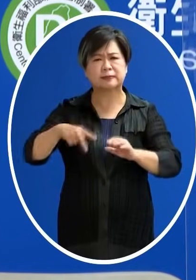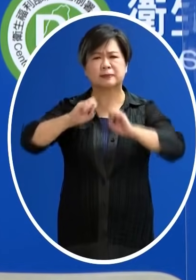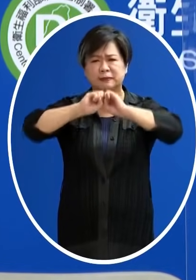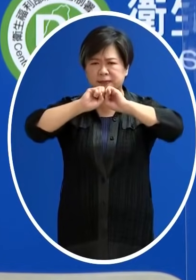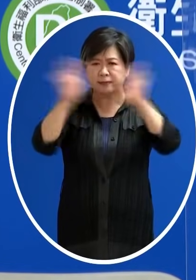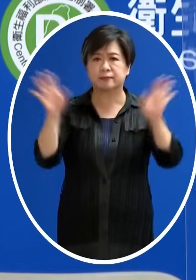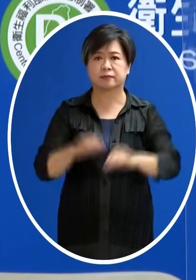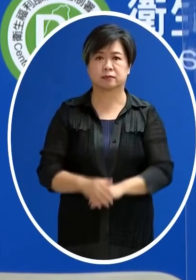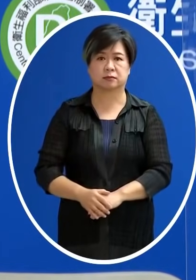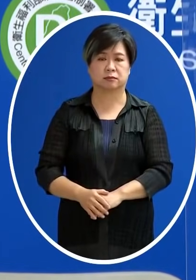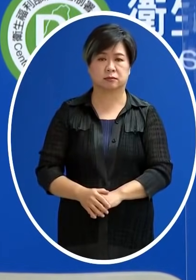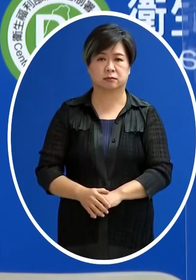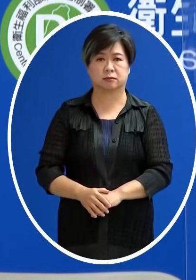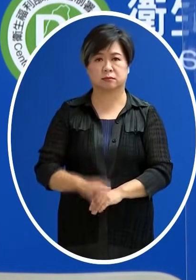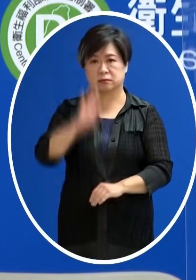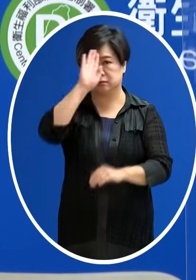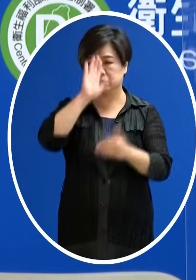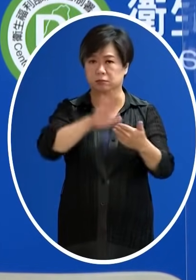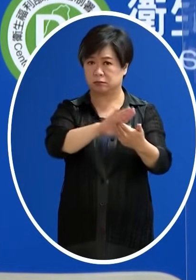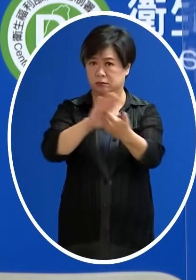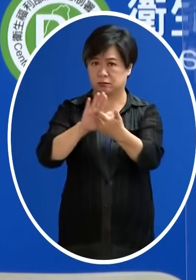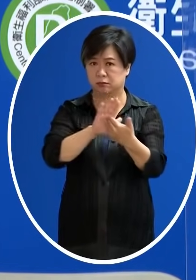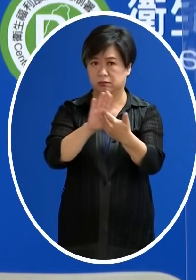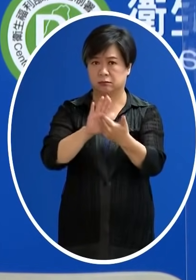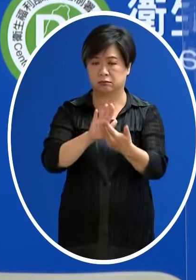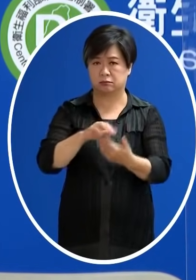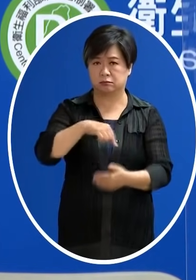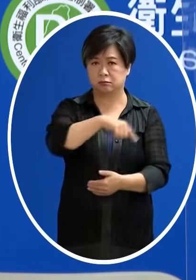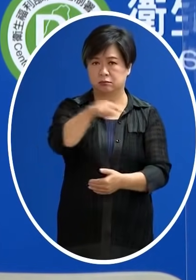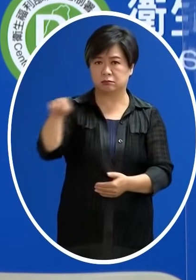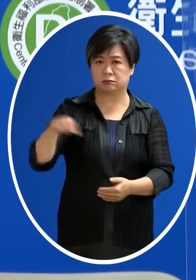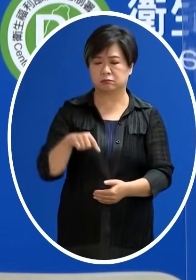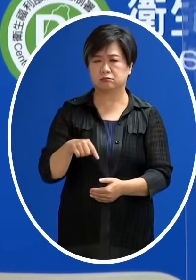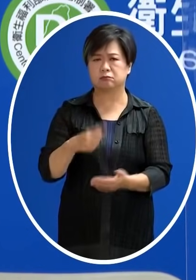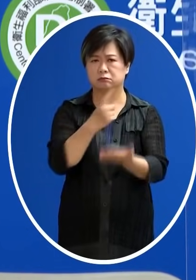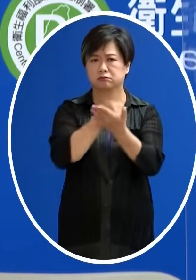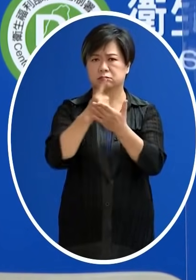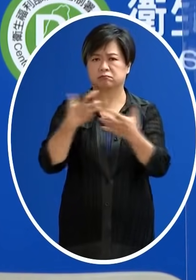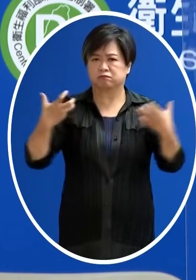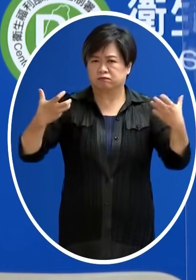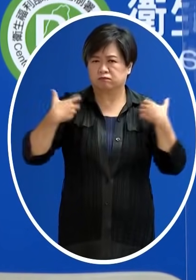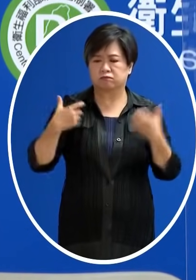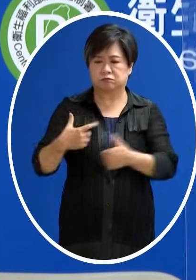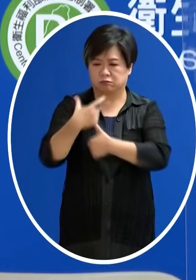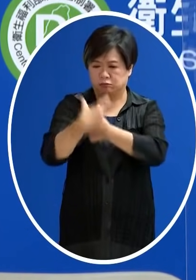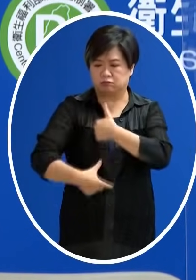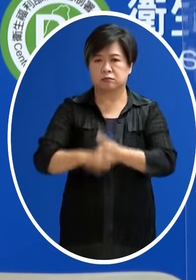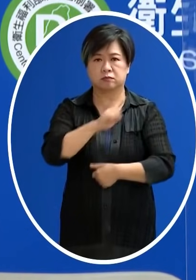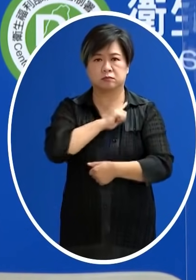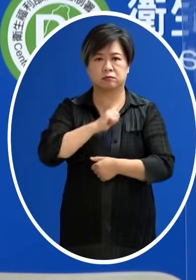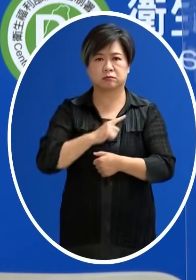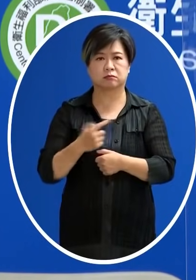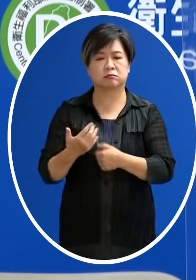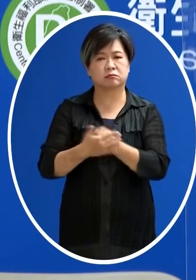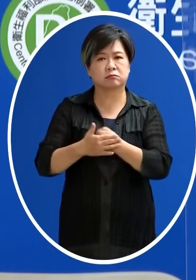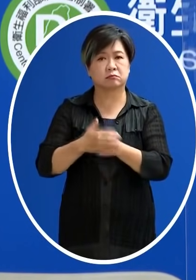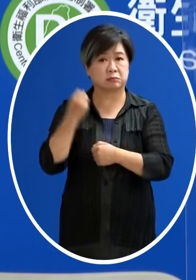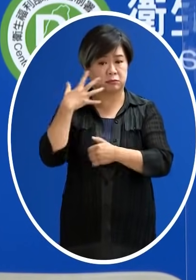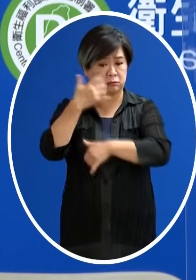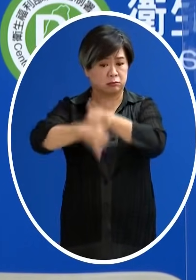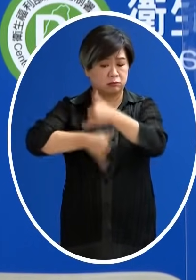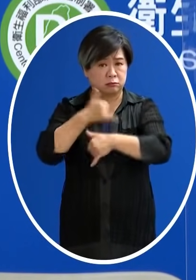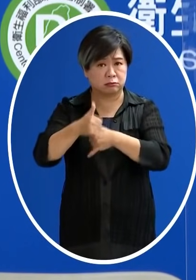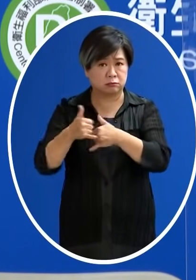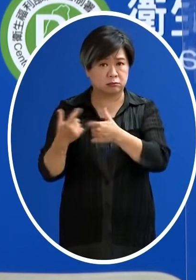说防疫里面那大家责任都有，那个人也应该把自己的防疫新生活把它做